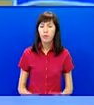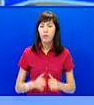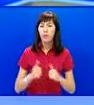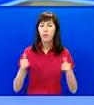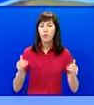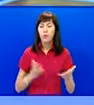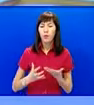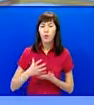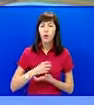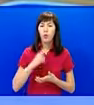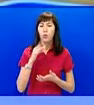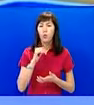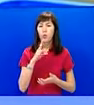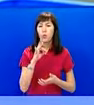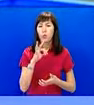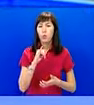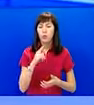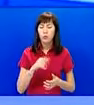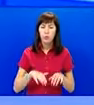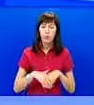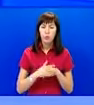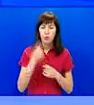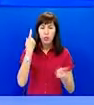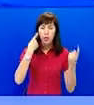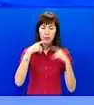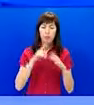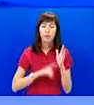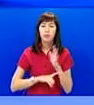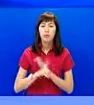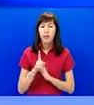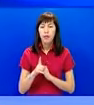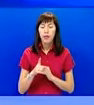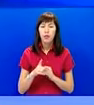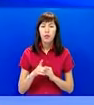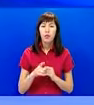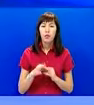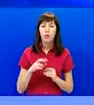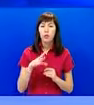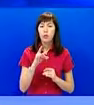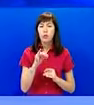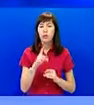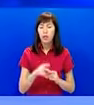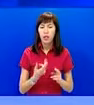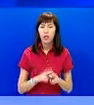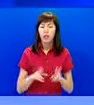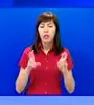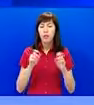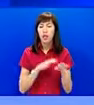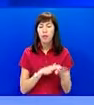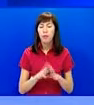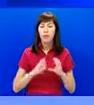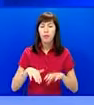Увеличение урожая кукурузы путем внедрения новых инновационных технологий на засоленной почве. В Отрарском районе под такой темой